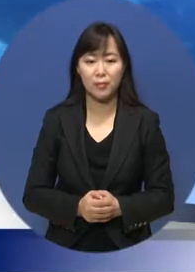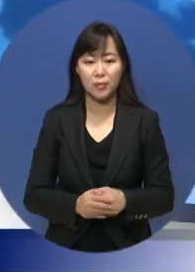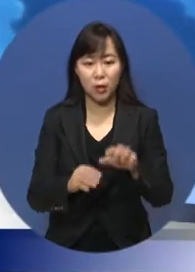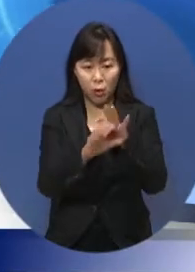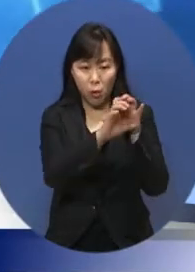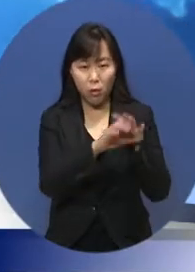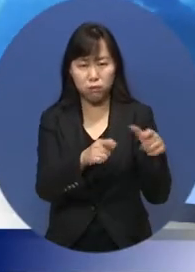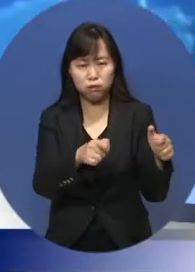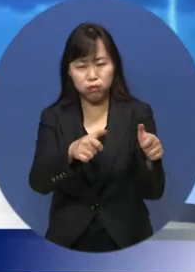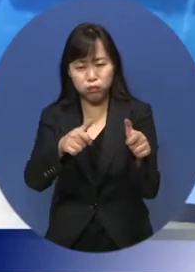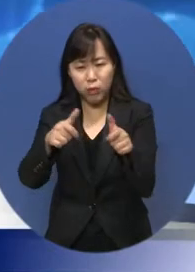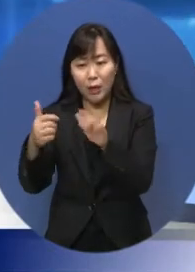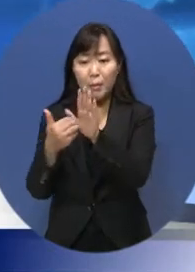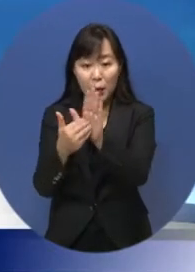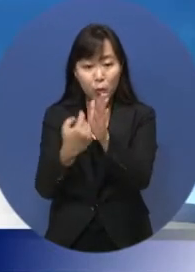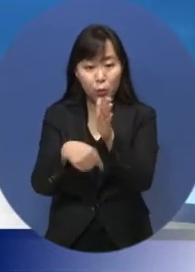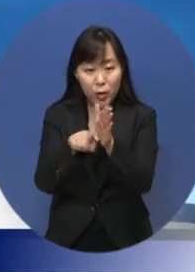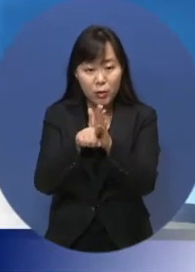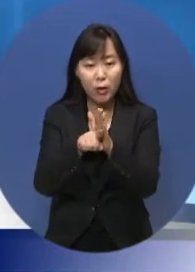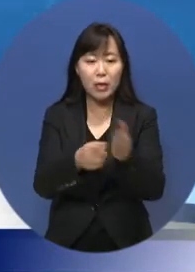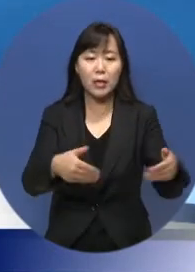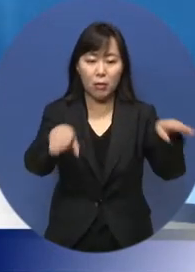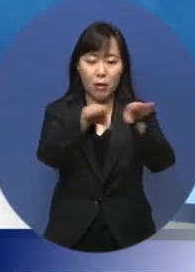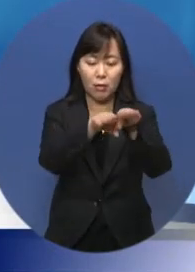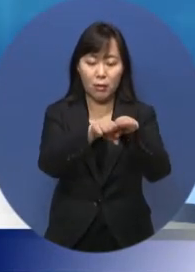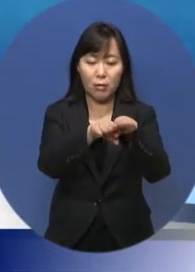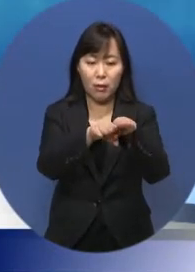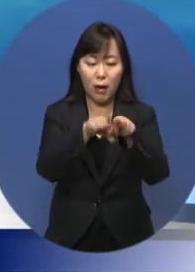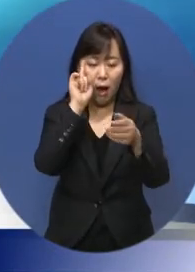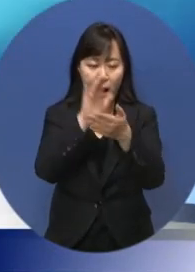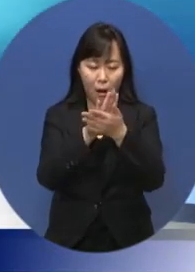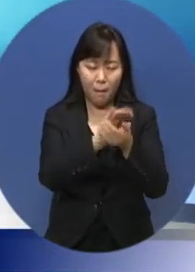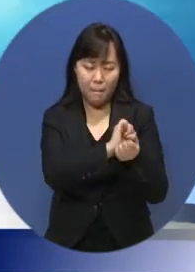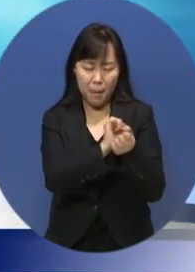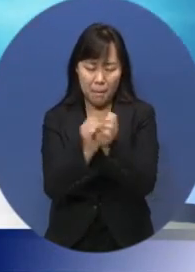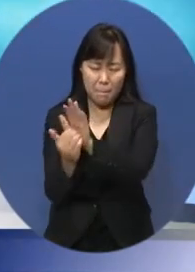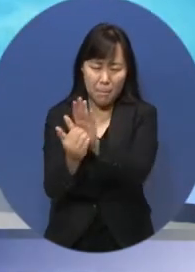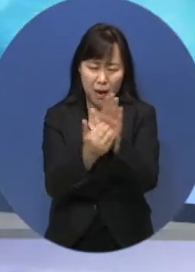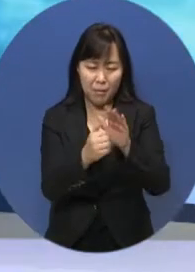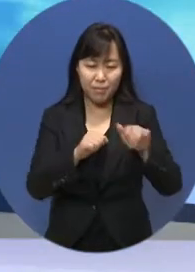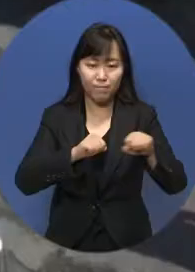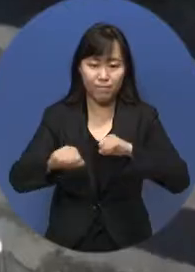코로나19의 확산을 막기 위해 기관들이 자체 방역 활동에 나섰습니다.